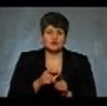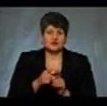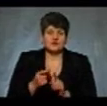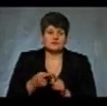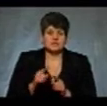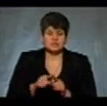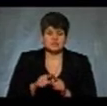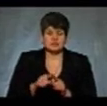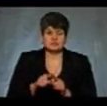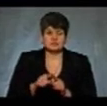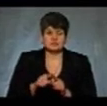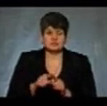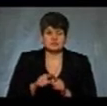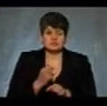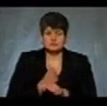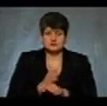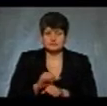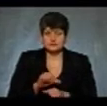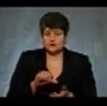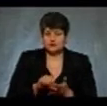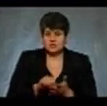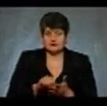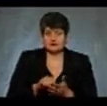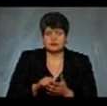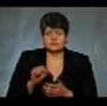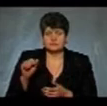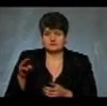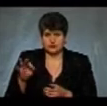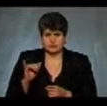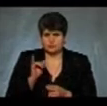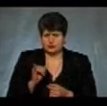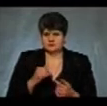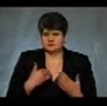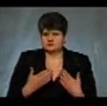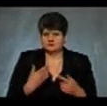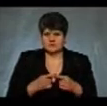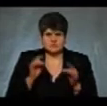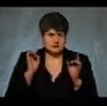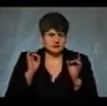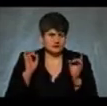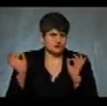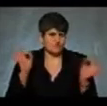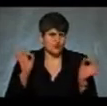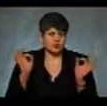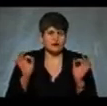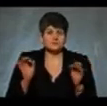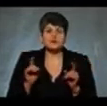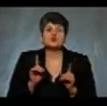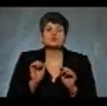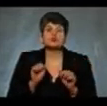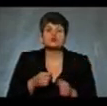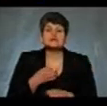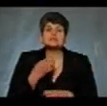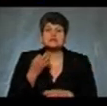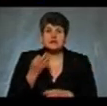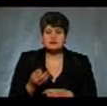це провокує учасників бойових дій. Зокрема, вони негативно реагують на такі звуки. Що з цього приводу можете сказати,